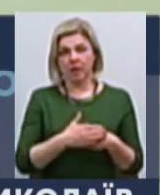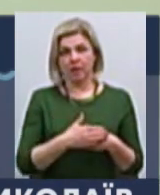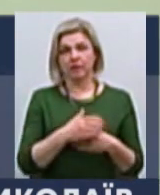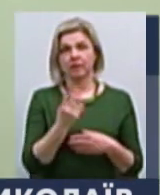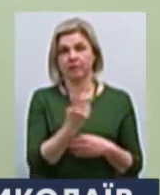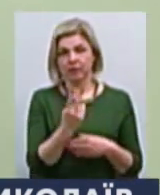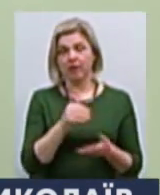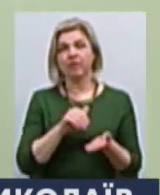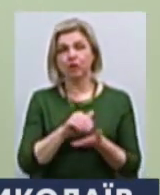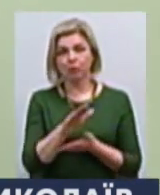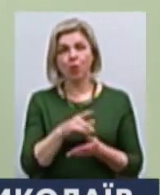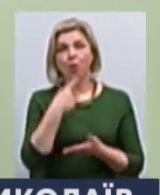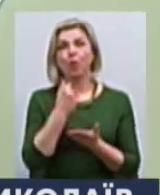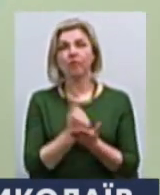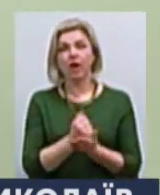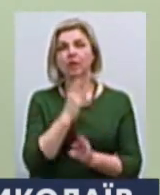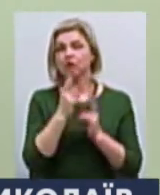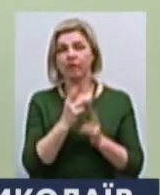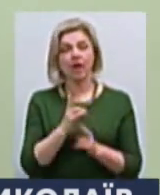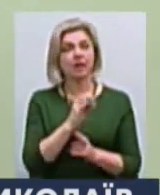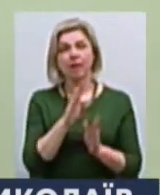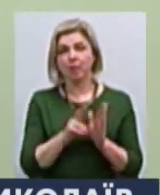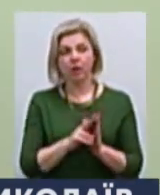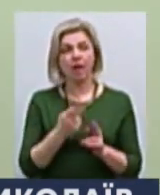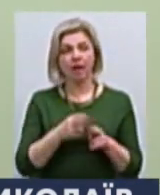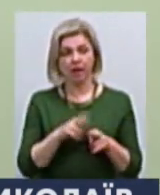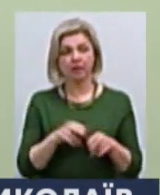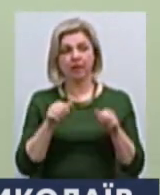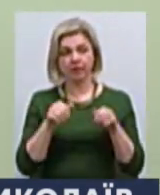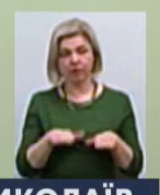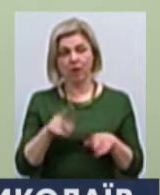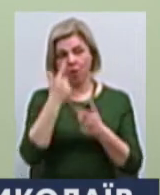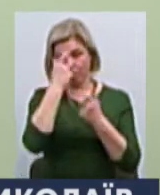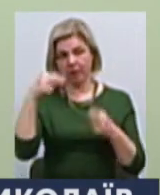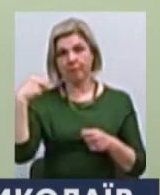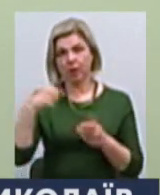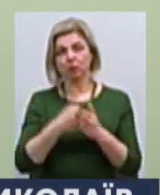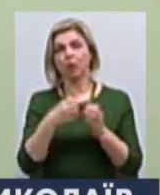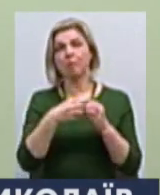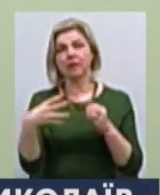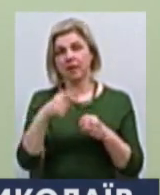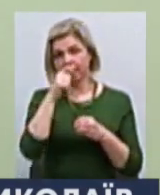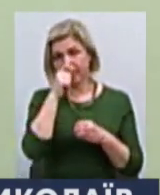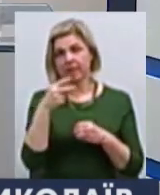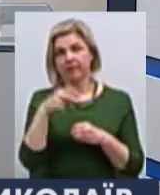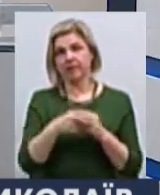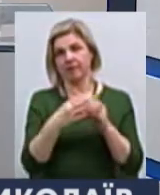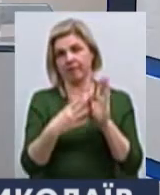Міфедова відмовити. Ухвала оскарження не підлягає. На цьому судовому засіданні оголошується перерва до 15 квітня 2019